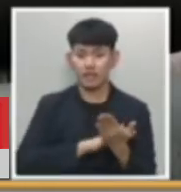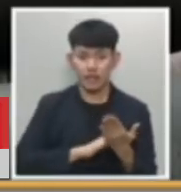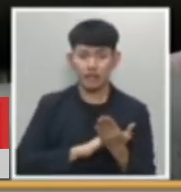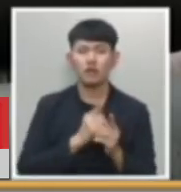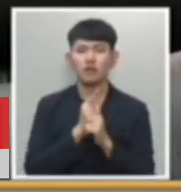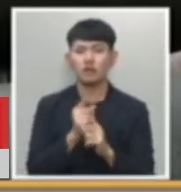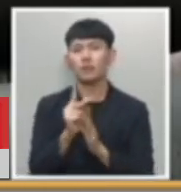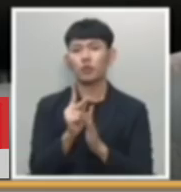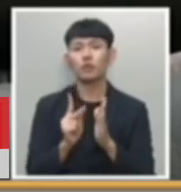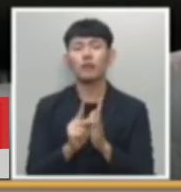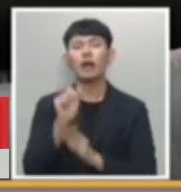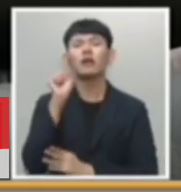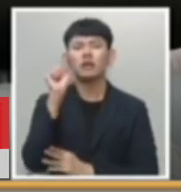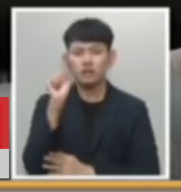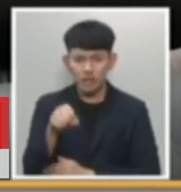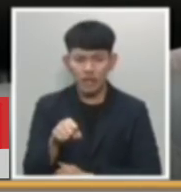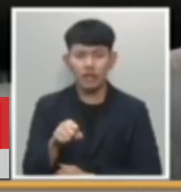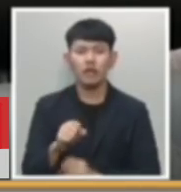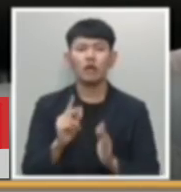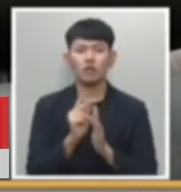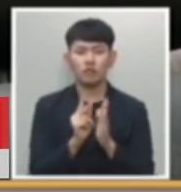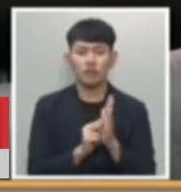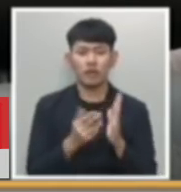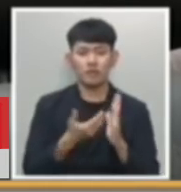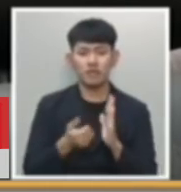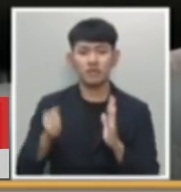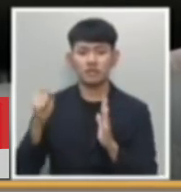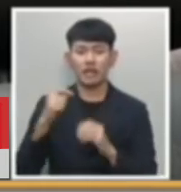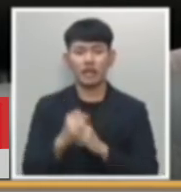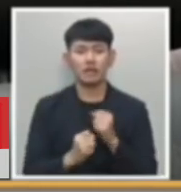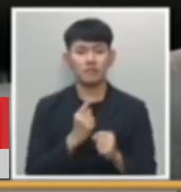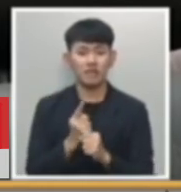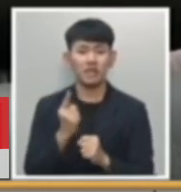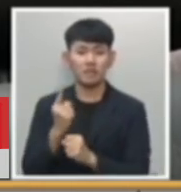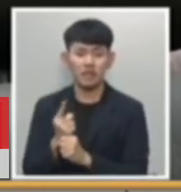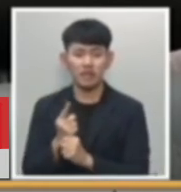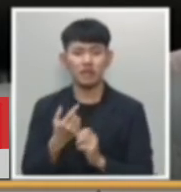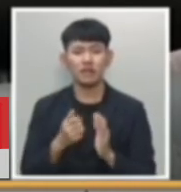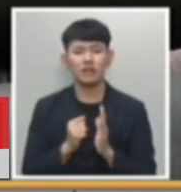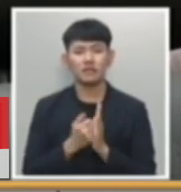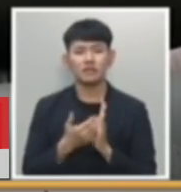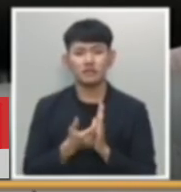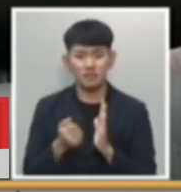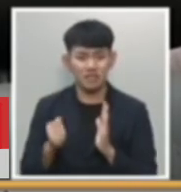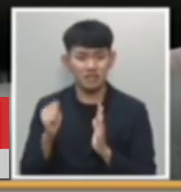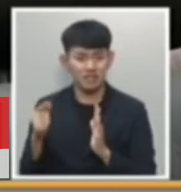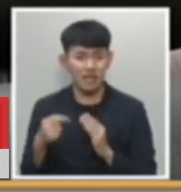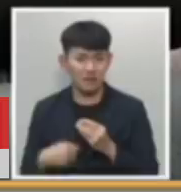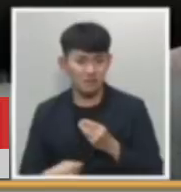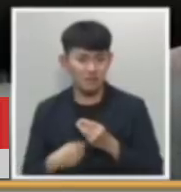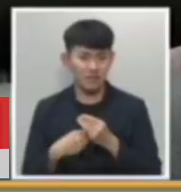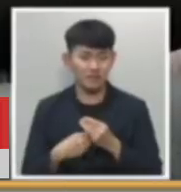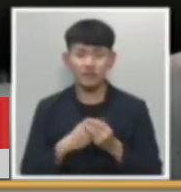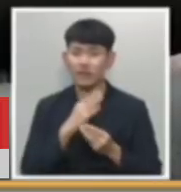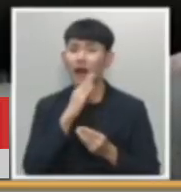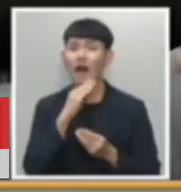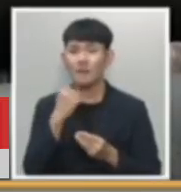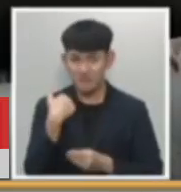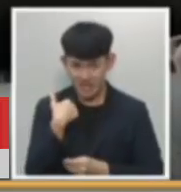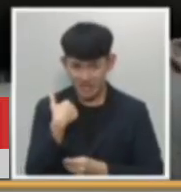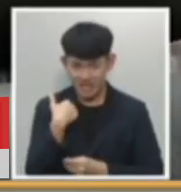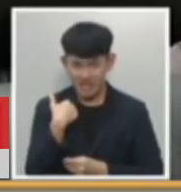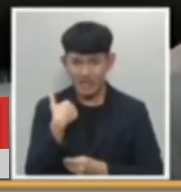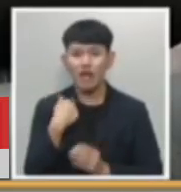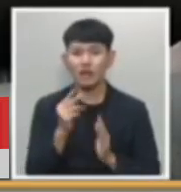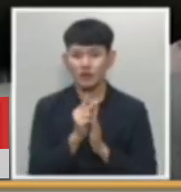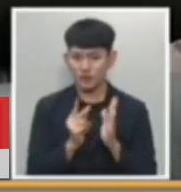แน่นอนครับกฎหมายบัญญัติคือกฎหมายรายจ่ายงบประมาณรายจ่ายประจำปีรายจ่ายเพิ่มเติมที่จะกระทำขึ้นในกลางปีถ้ามีกฎหมายว่